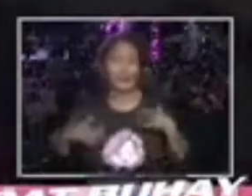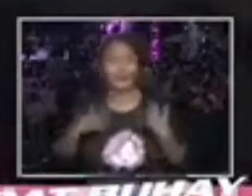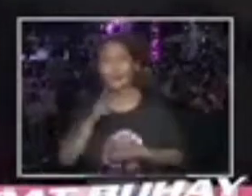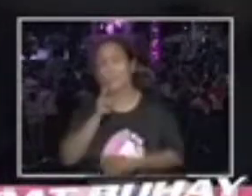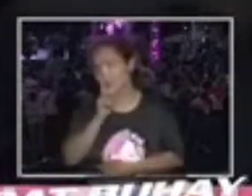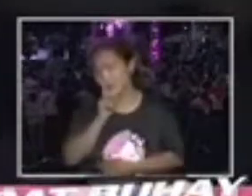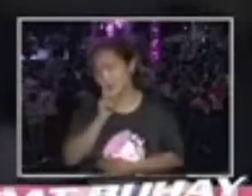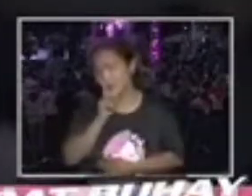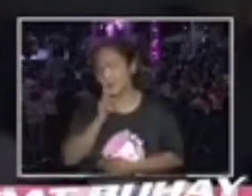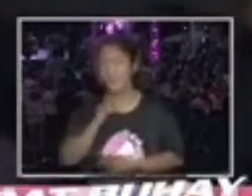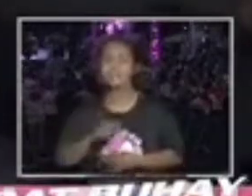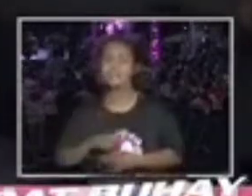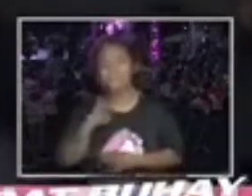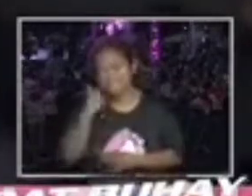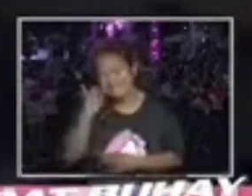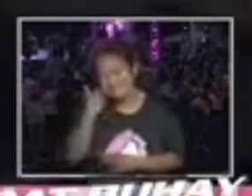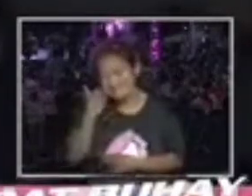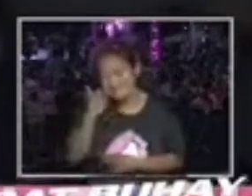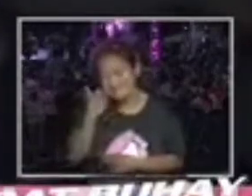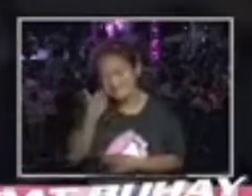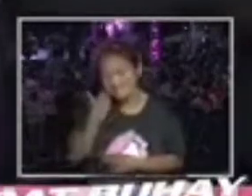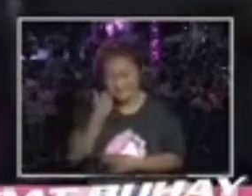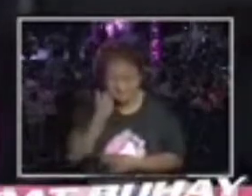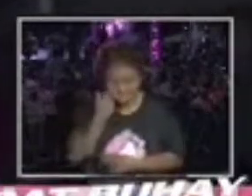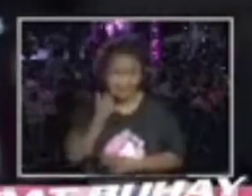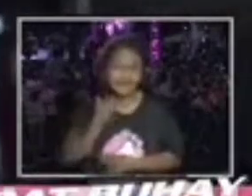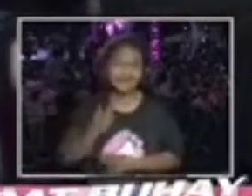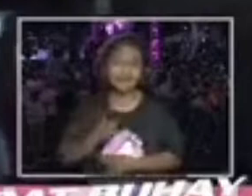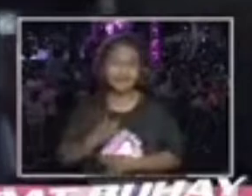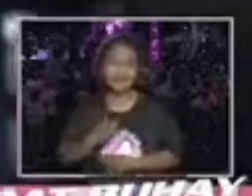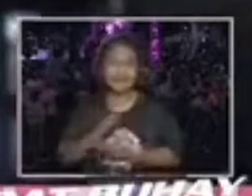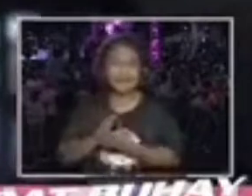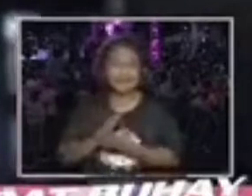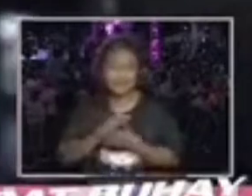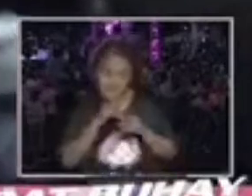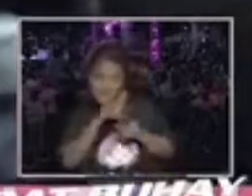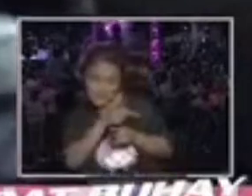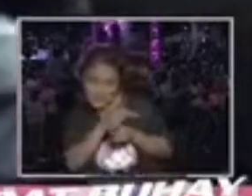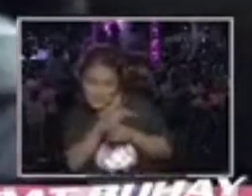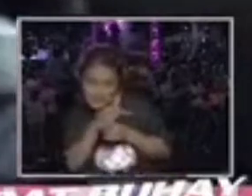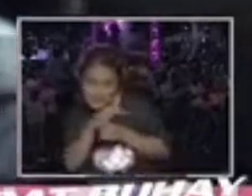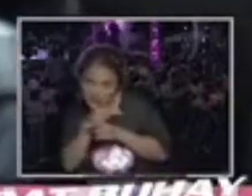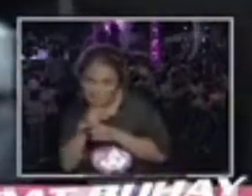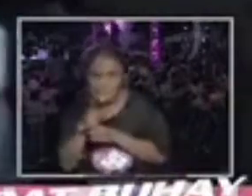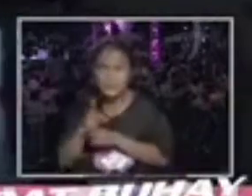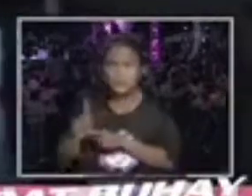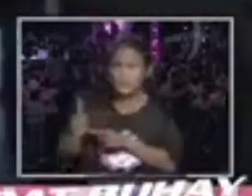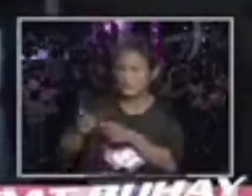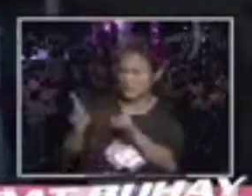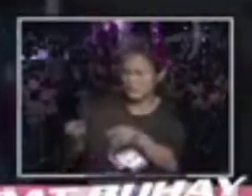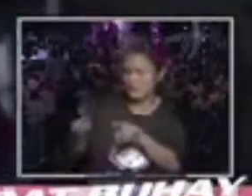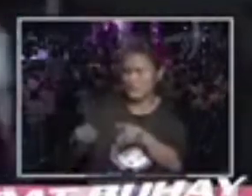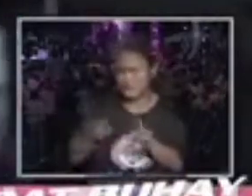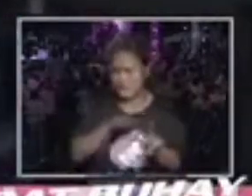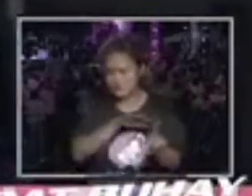tahimik, mahiyain, pinapanood muna ang nangyayari sa